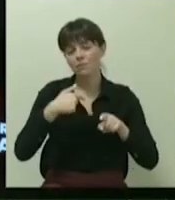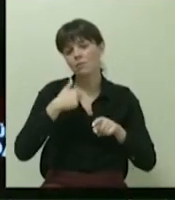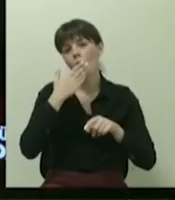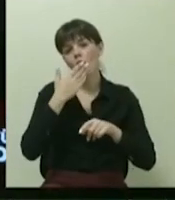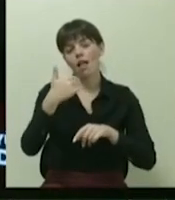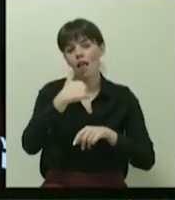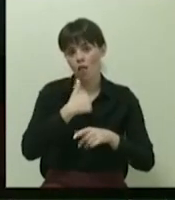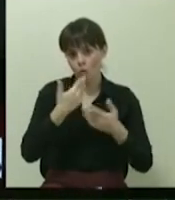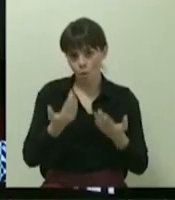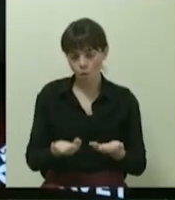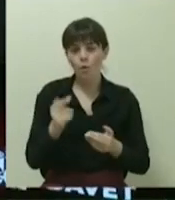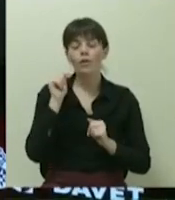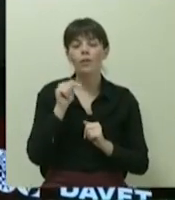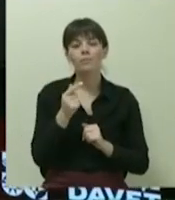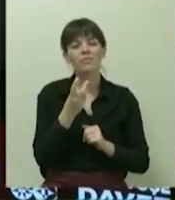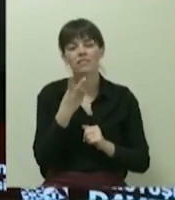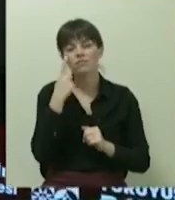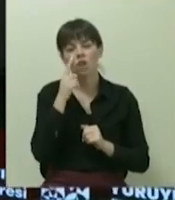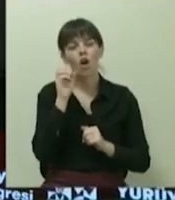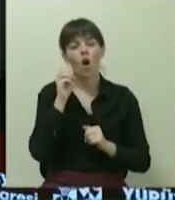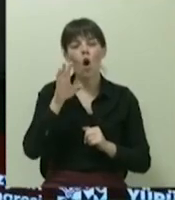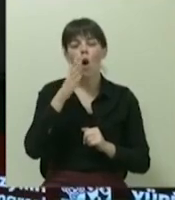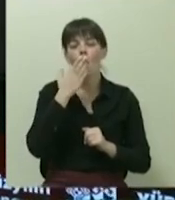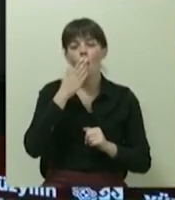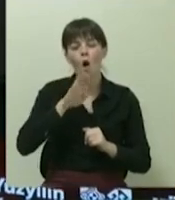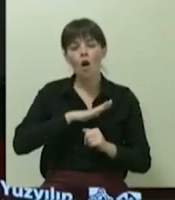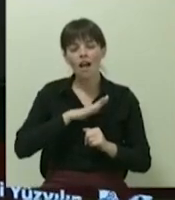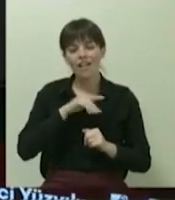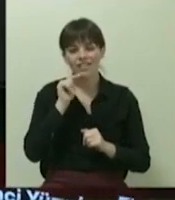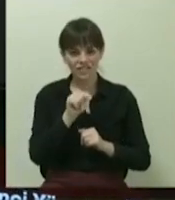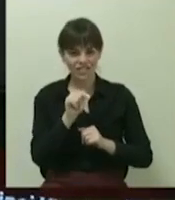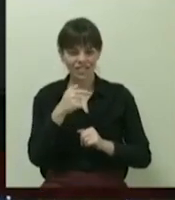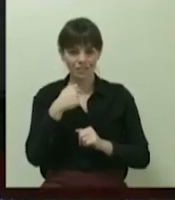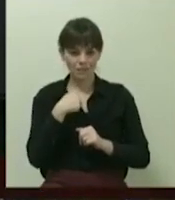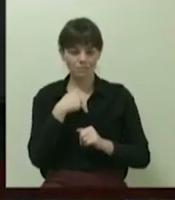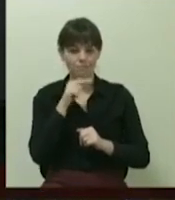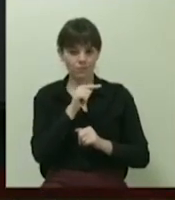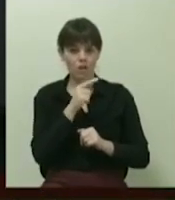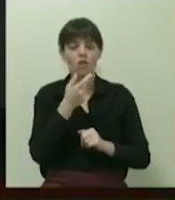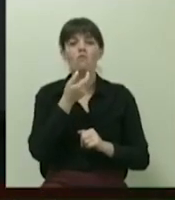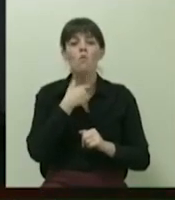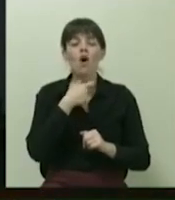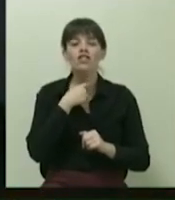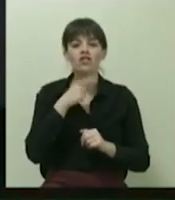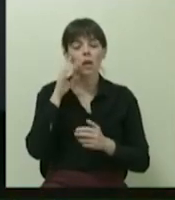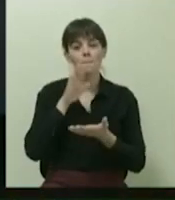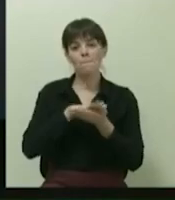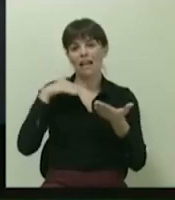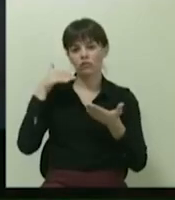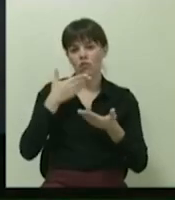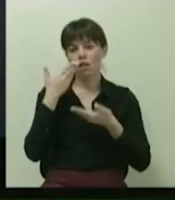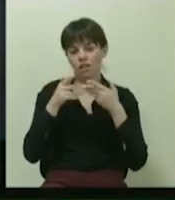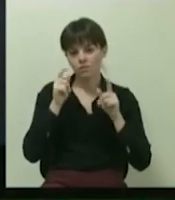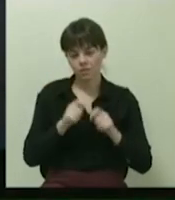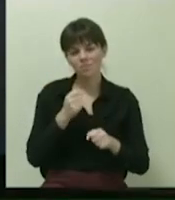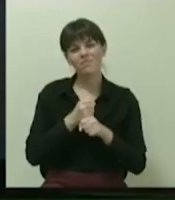geliyor. Birkaç öğrencimden, benim şahsen öğrencim olan bir tanesiyle başlayacağım. Boğaziçi mezunlarından bahsedeyim. Genel